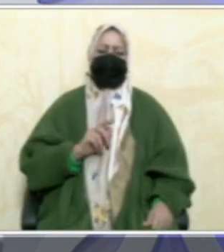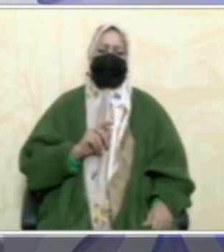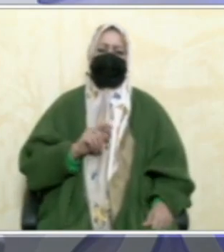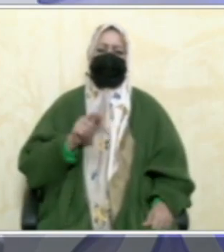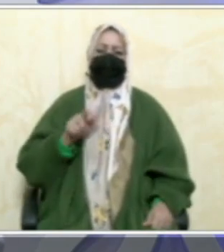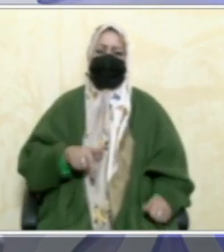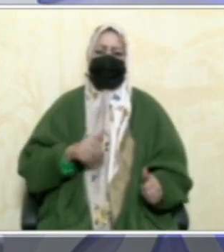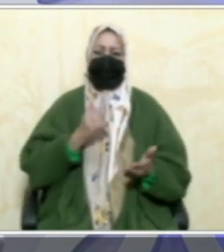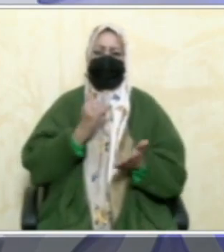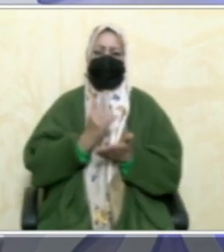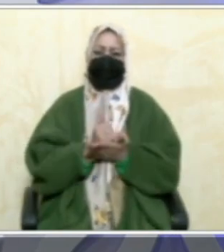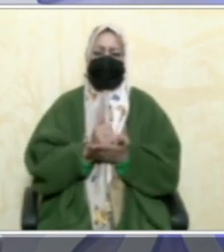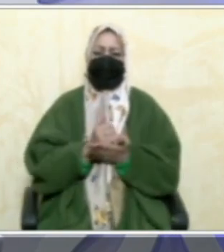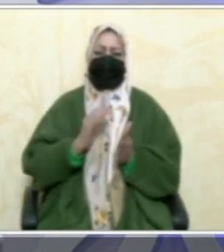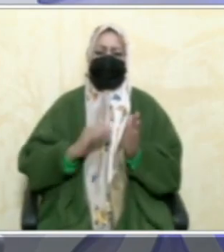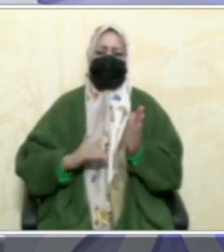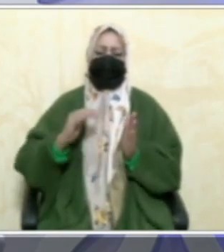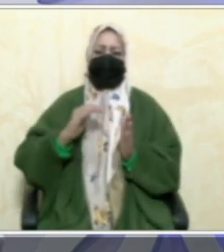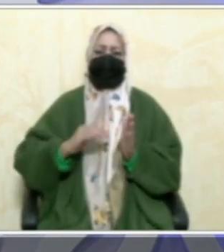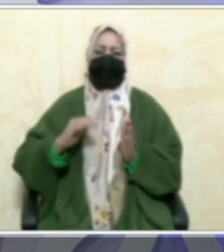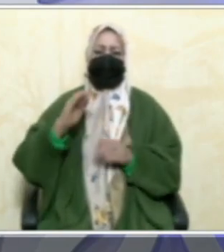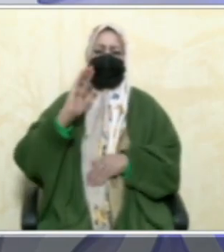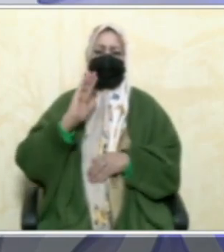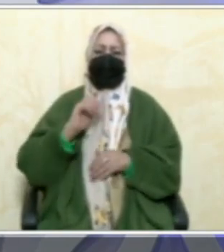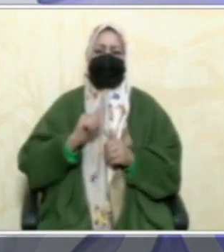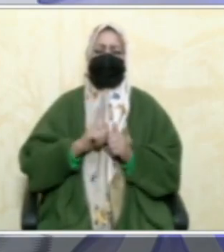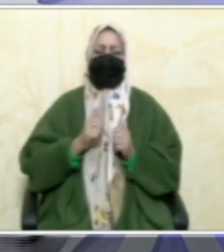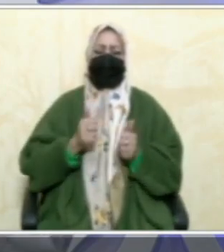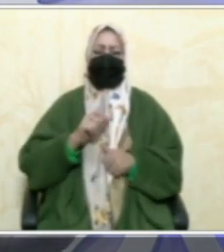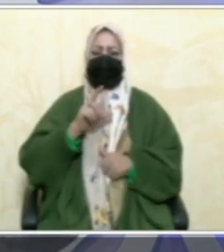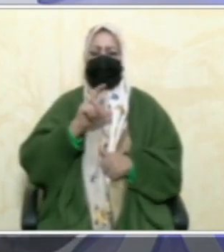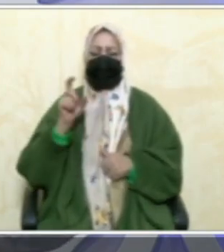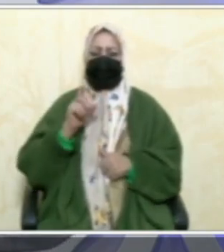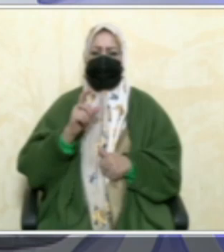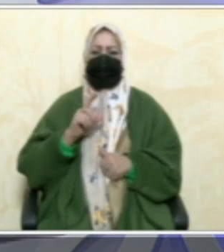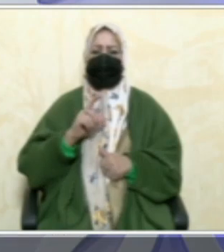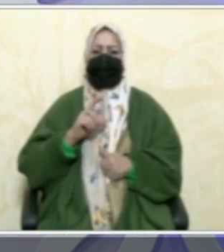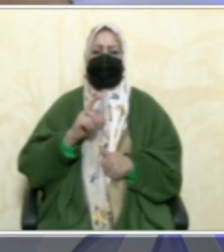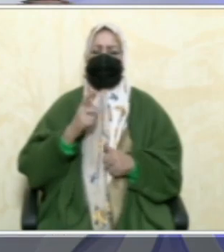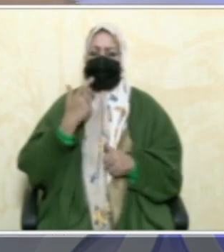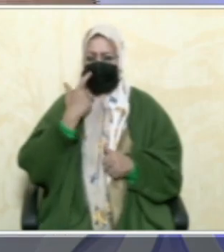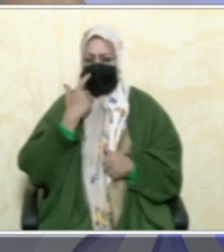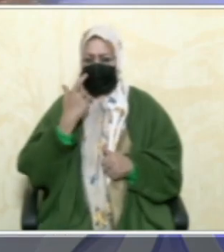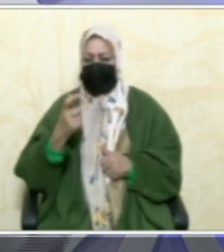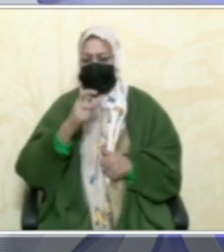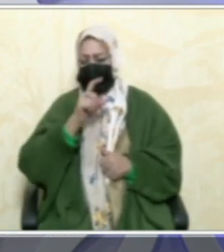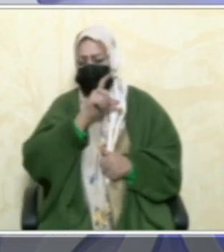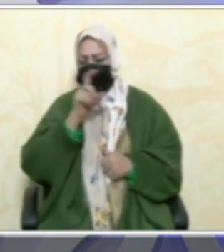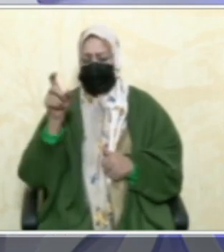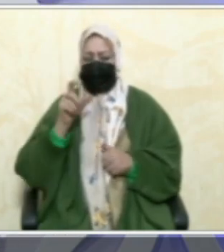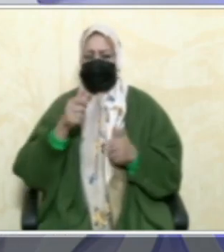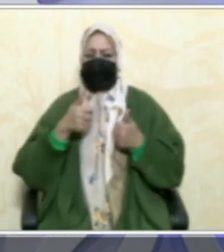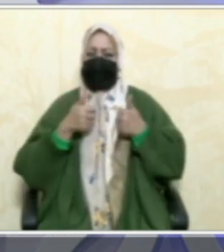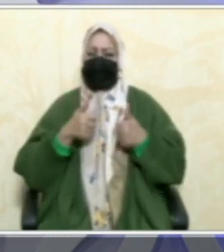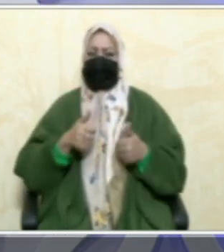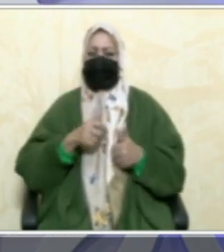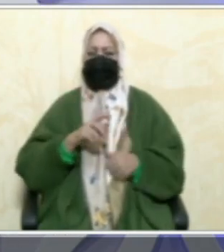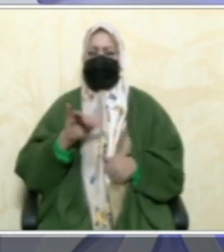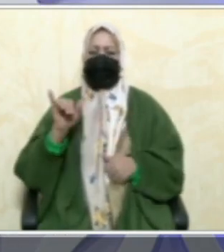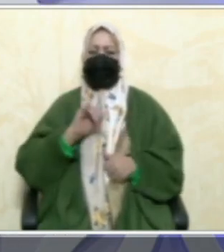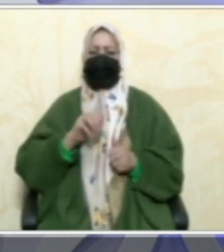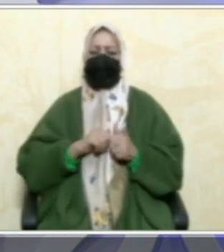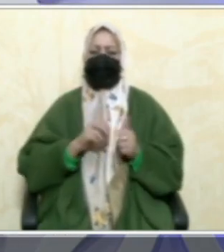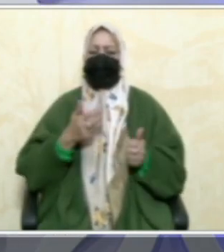وتضرب عقيدتك، وإما أن تحافظ على عقيدتك والدنيا بعد ذلك نصلحها رويدا رويدا.